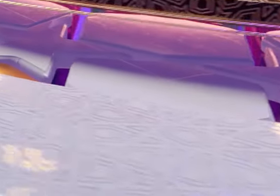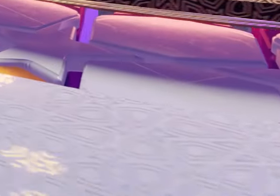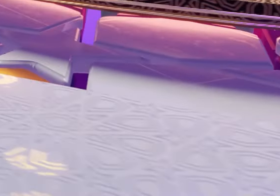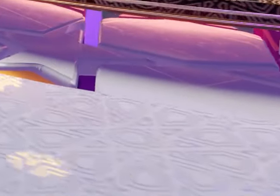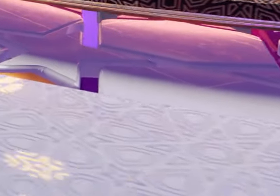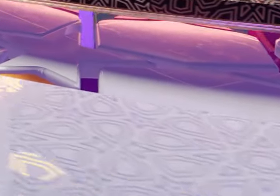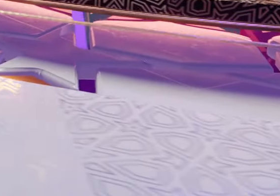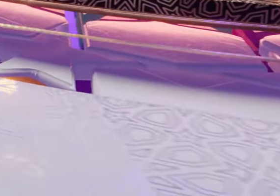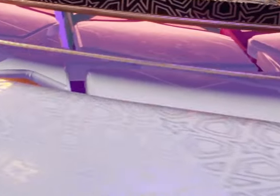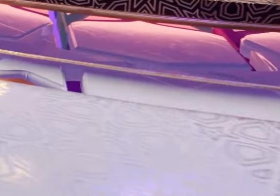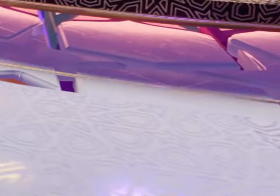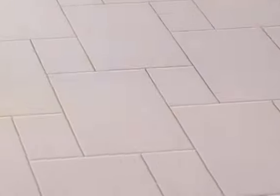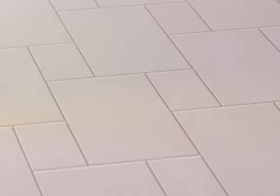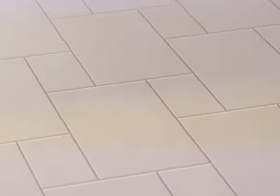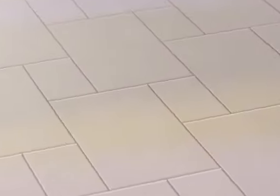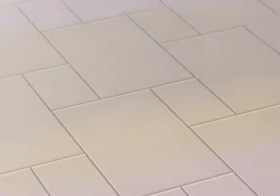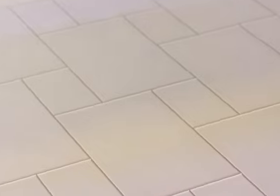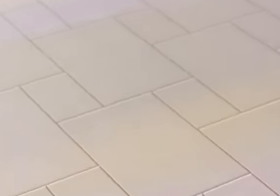Waj'alhu lana